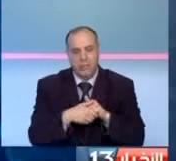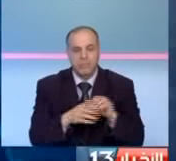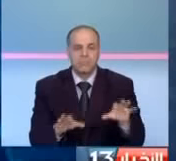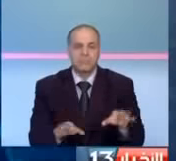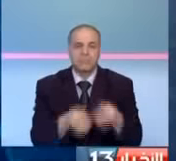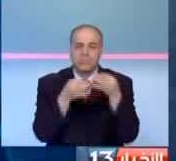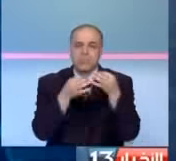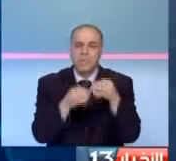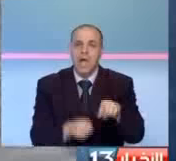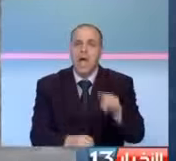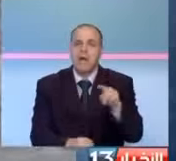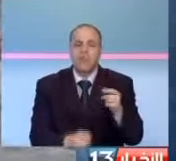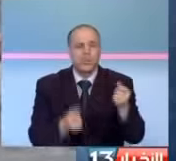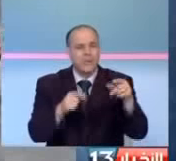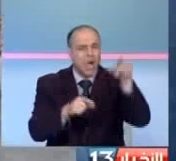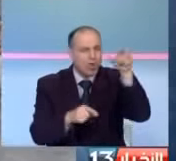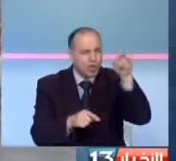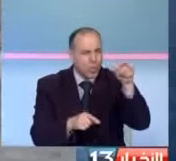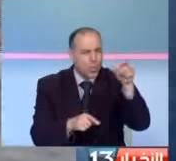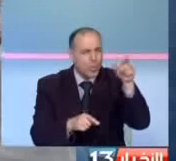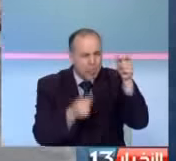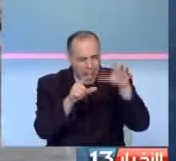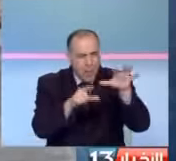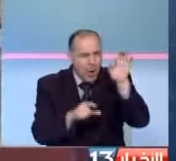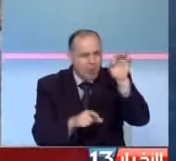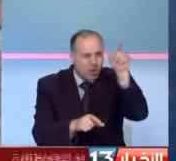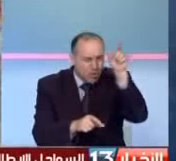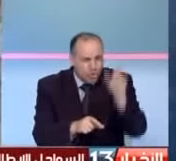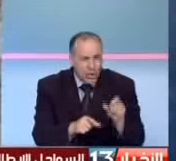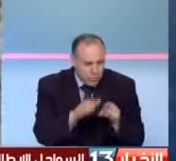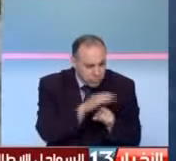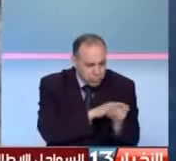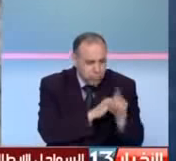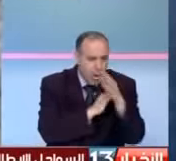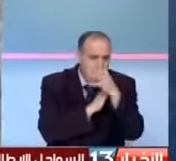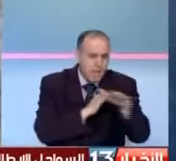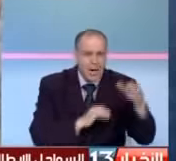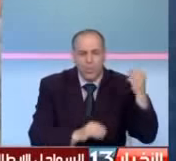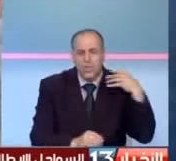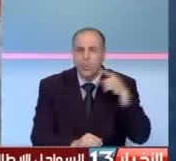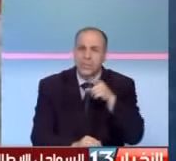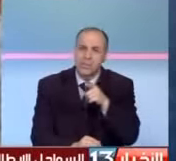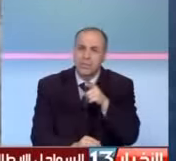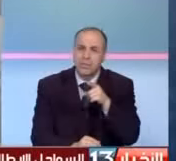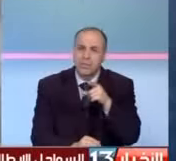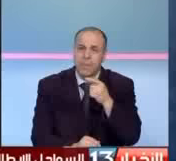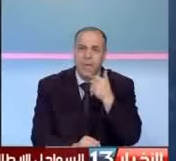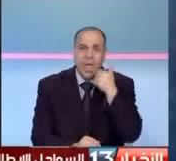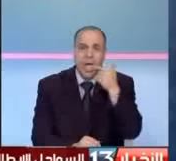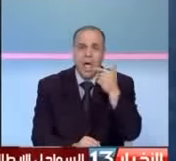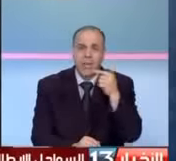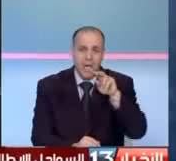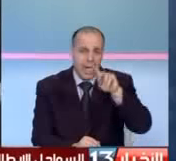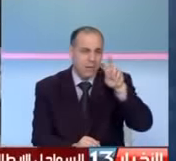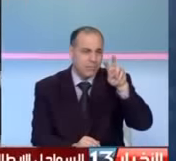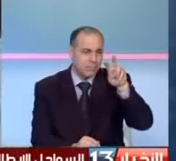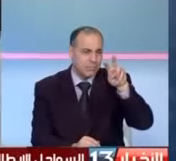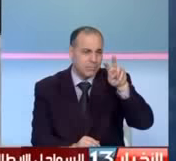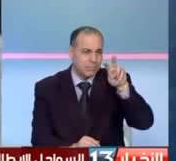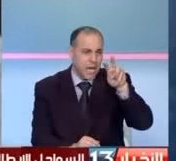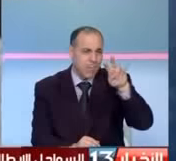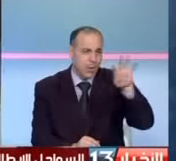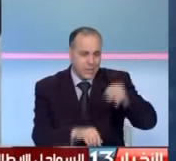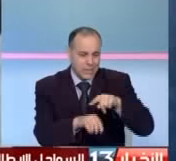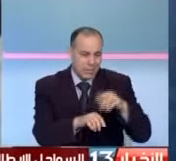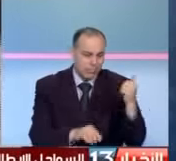بإنقاذ نحو 1750 مهاجرا في عرض البحر الأبيض المتوسط خلال 24 ساعة